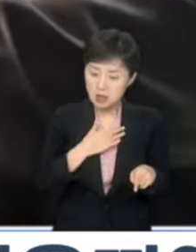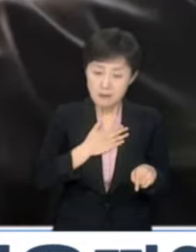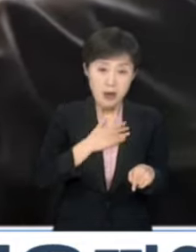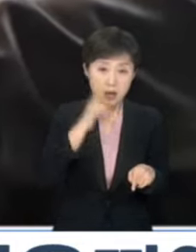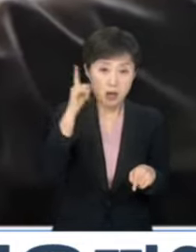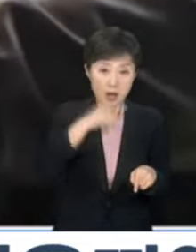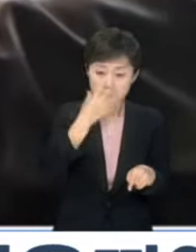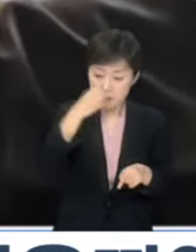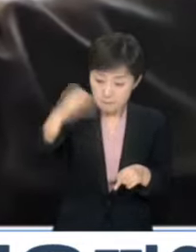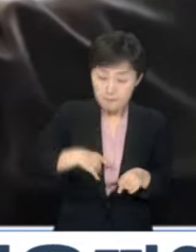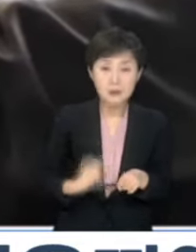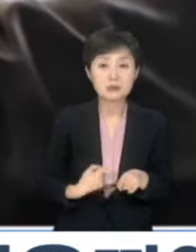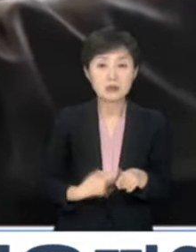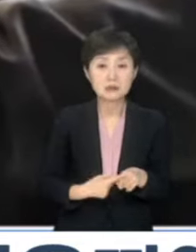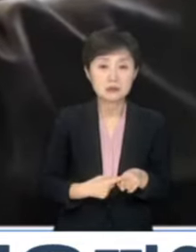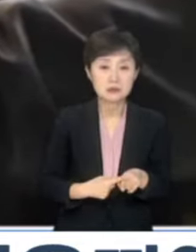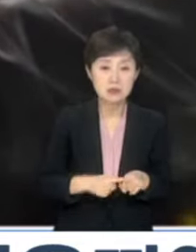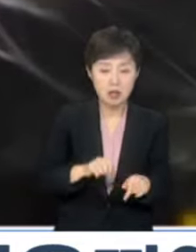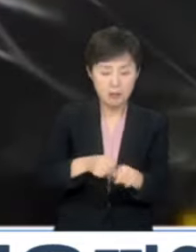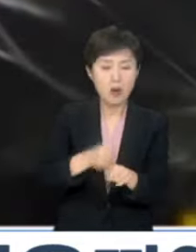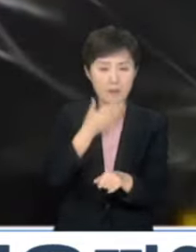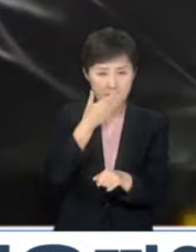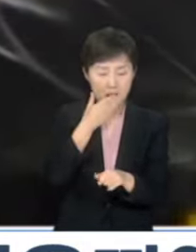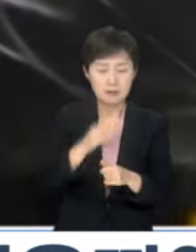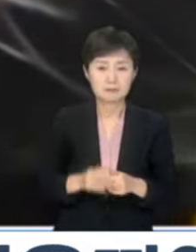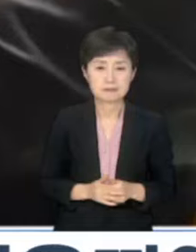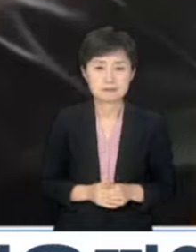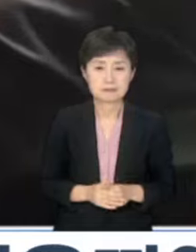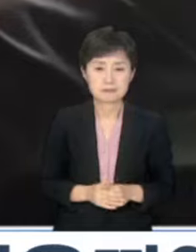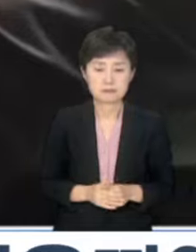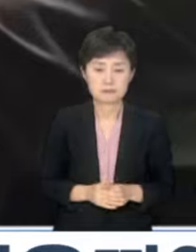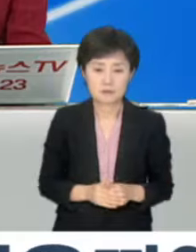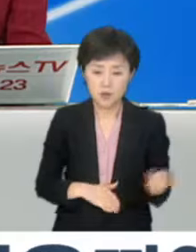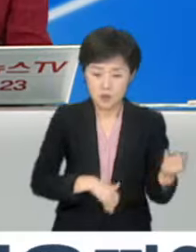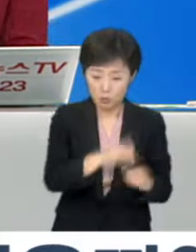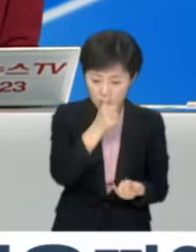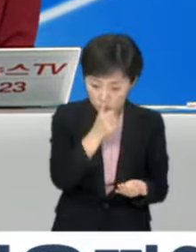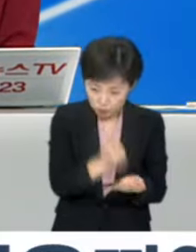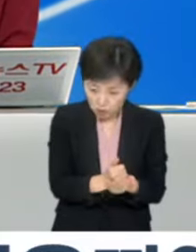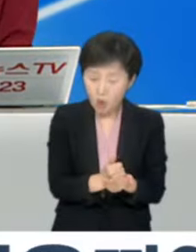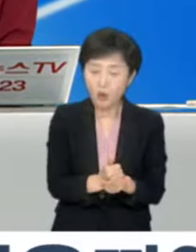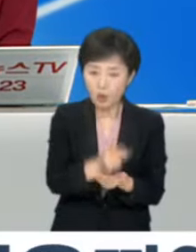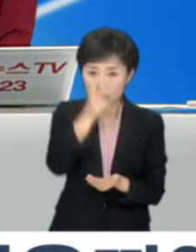모욕죄 성립 여부도 검토가 필요할 것으로 보입니다. 그렇군요. 예, 모욕죄도